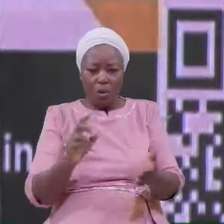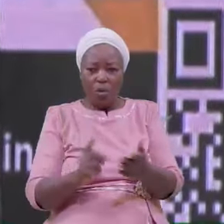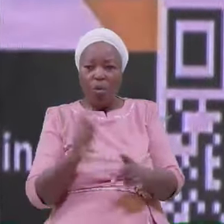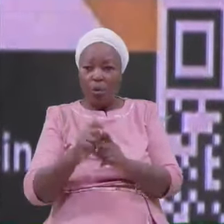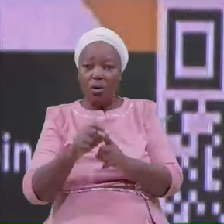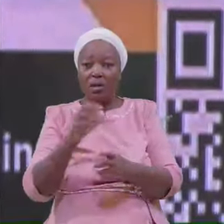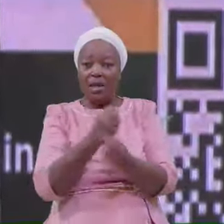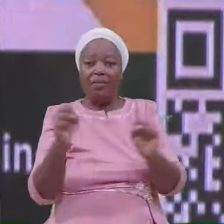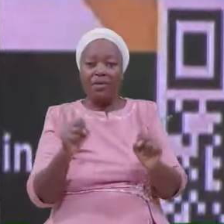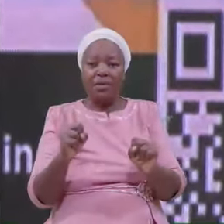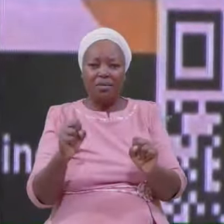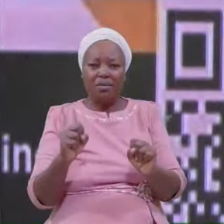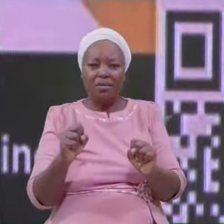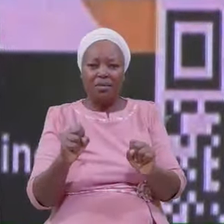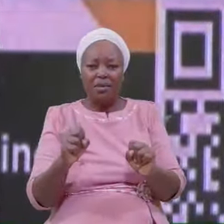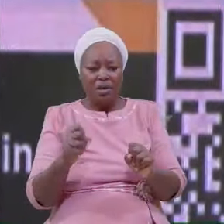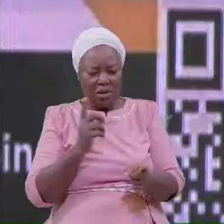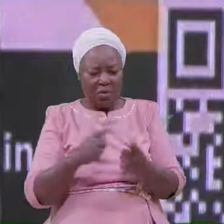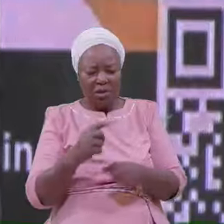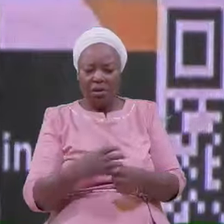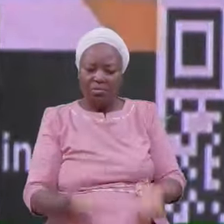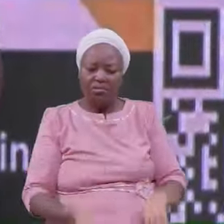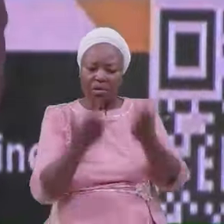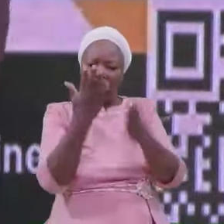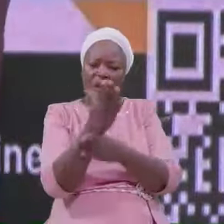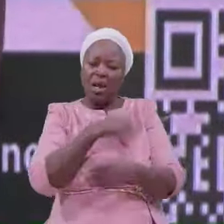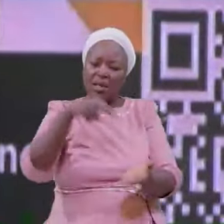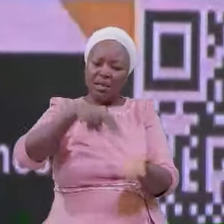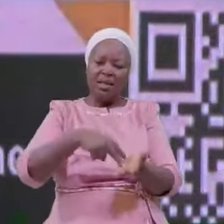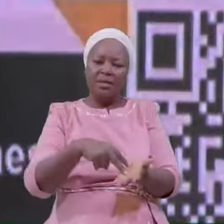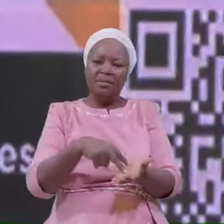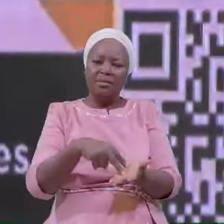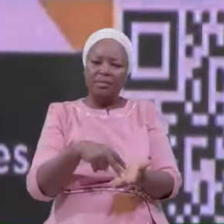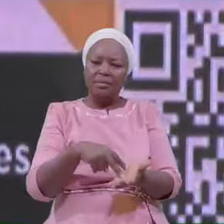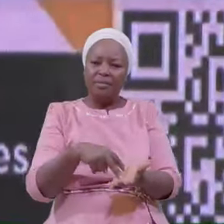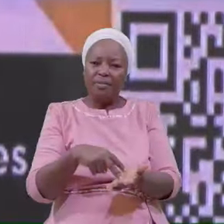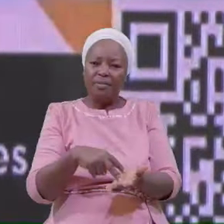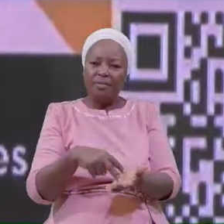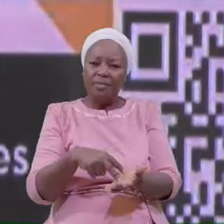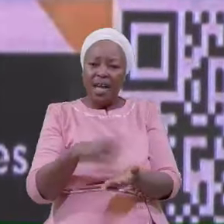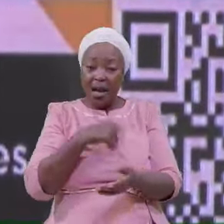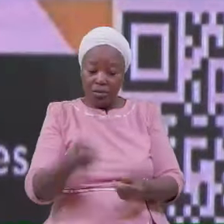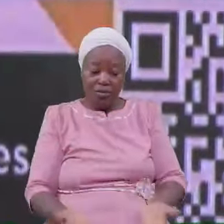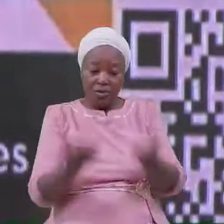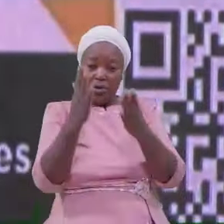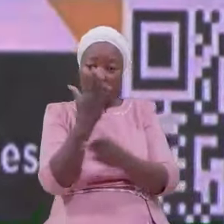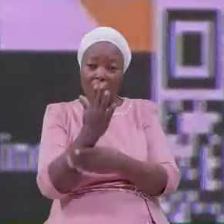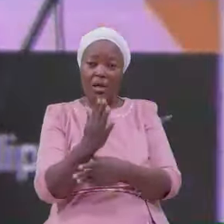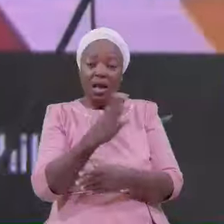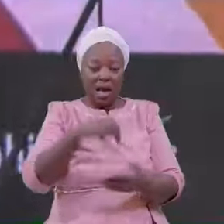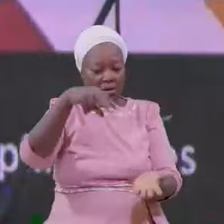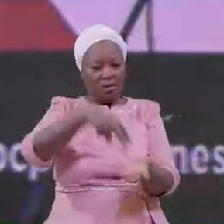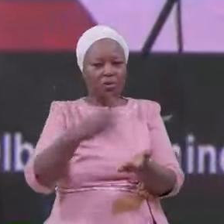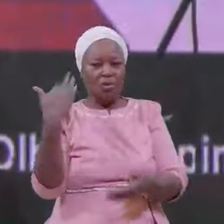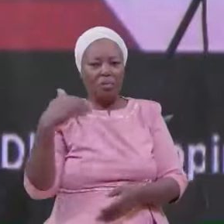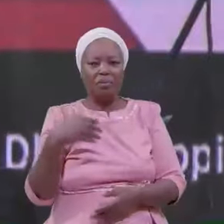ay pagliligtas. Raise up your hand and stand up. Aanyayahan kong tumayo. And you raise up your hand and you stood up. Itataas mo